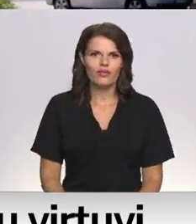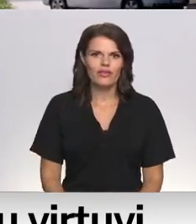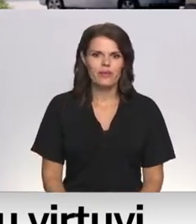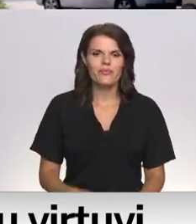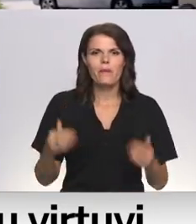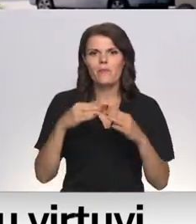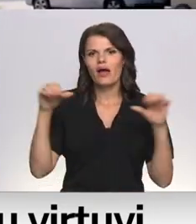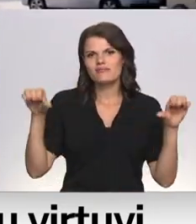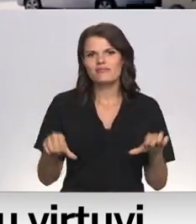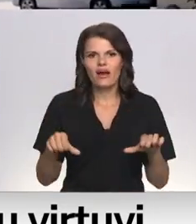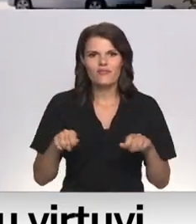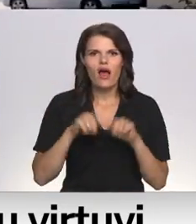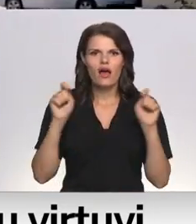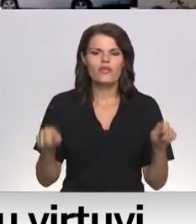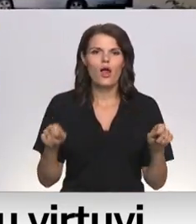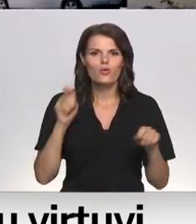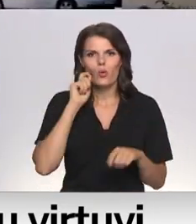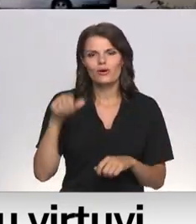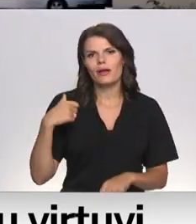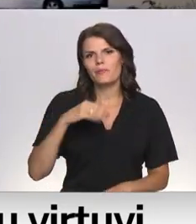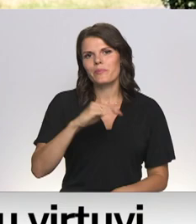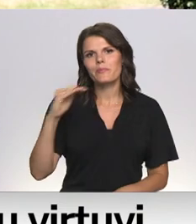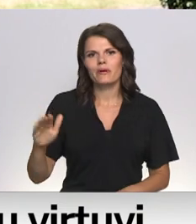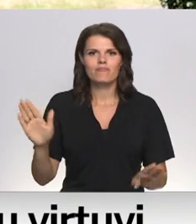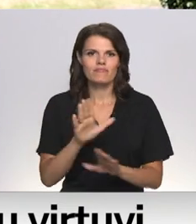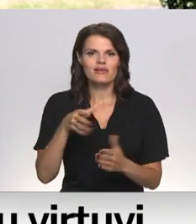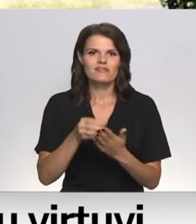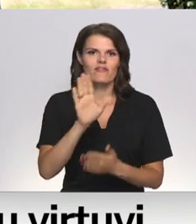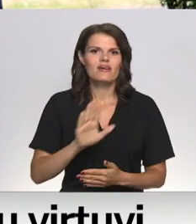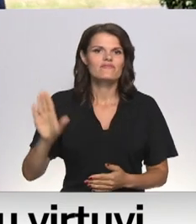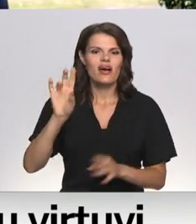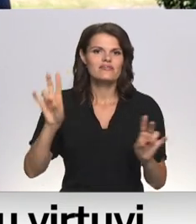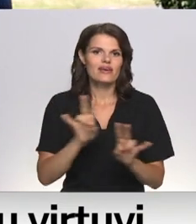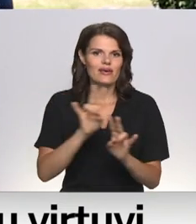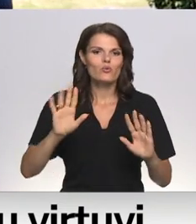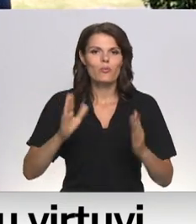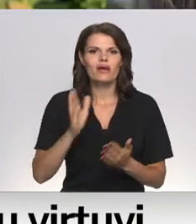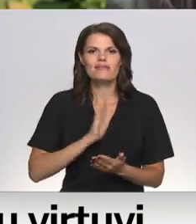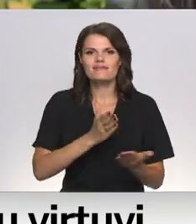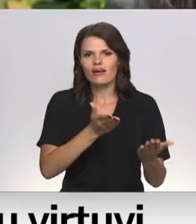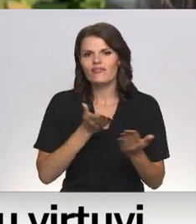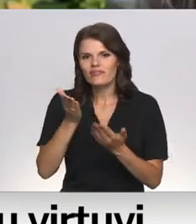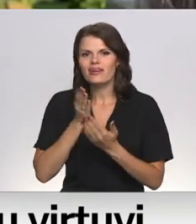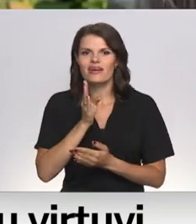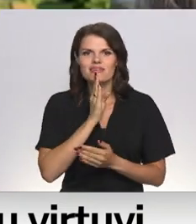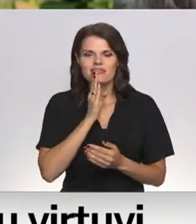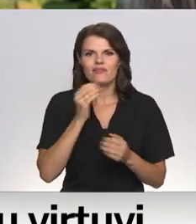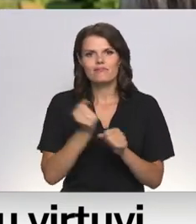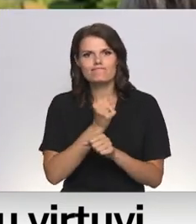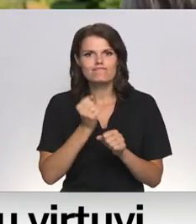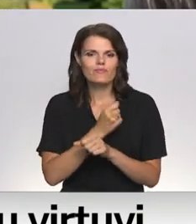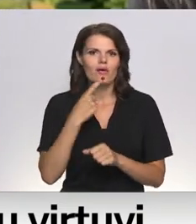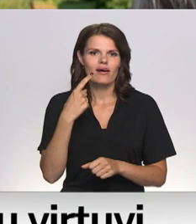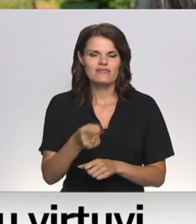Mājas kafēnīca Rembatē atklāta ar Ukrainas mēteņu izpildīto savas valsts himnu. Bet sagaidot viesus, sievietes sarūpējušas, kā pašas